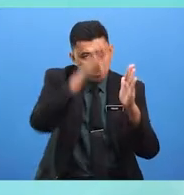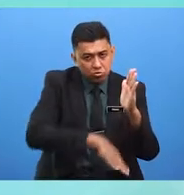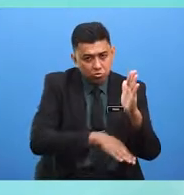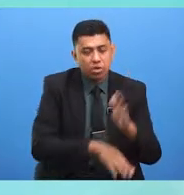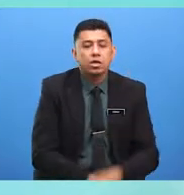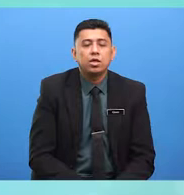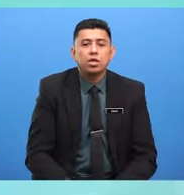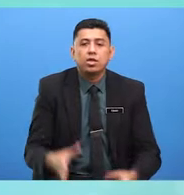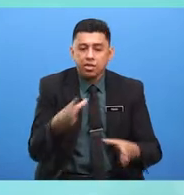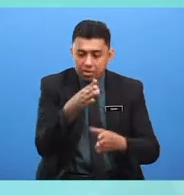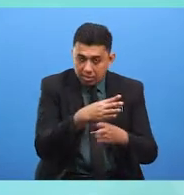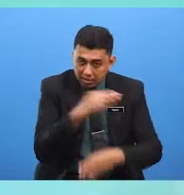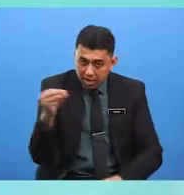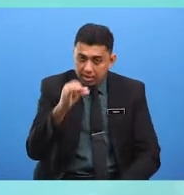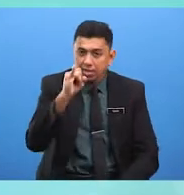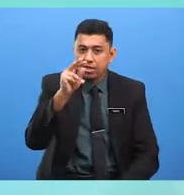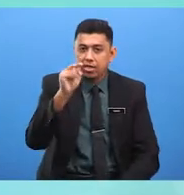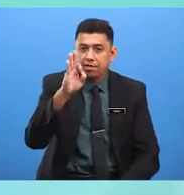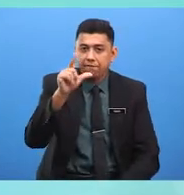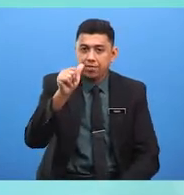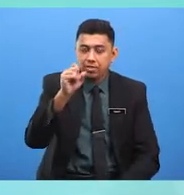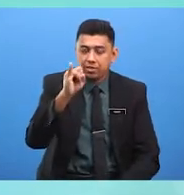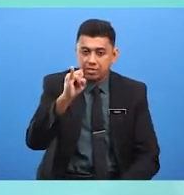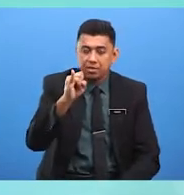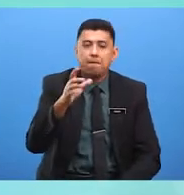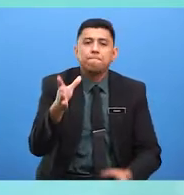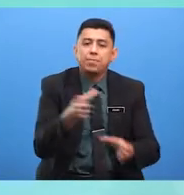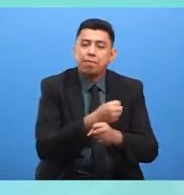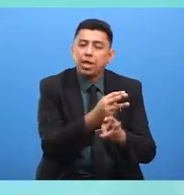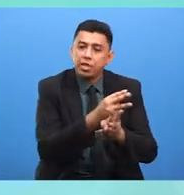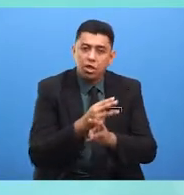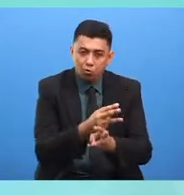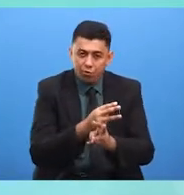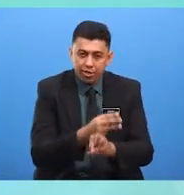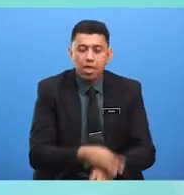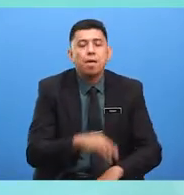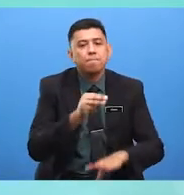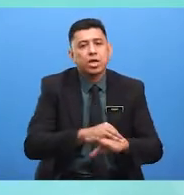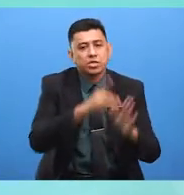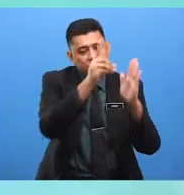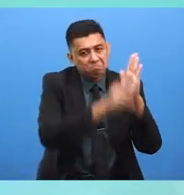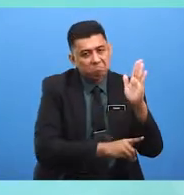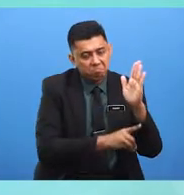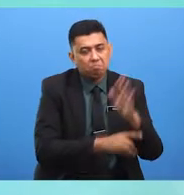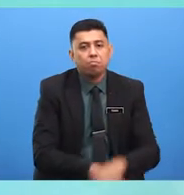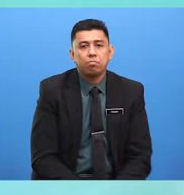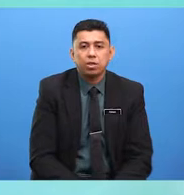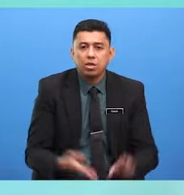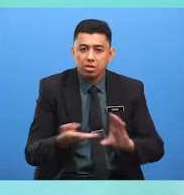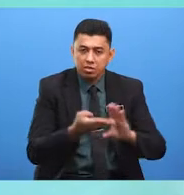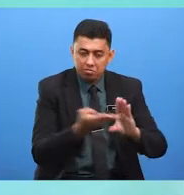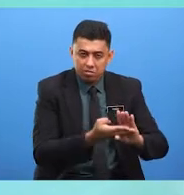dapat dikawal sebaliknya semasa berlakunya kemelesetan ekonomi bank pusat akan melonggarkan